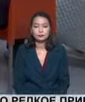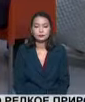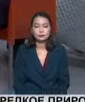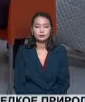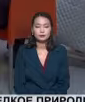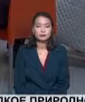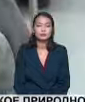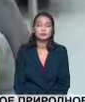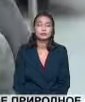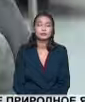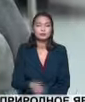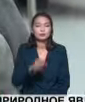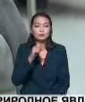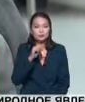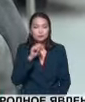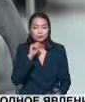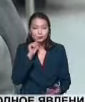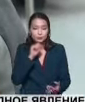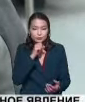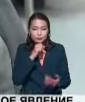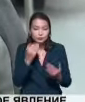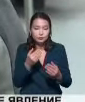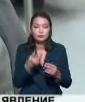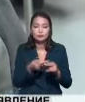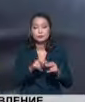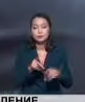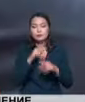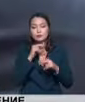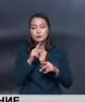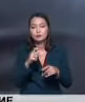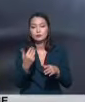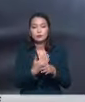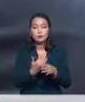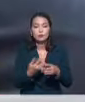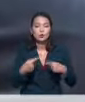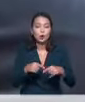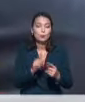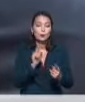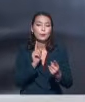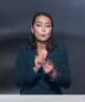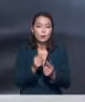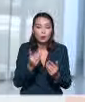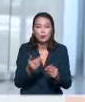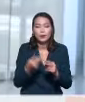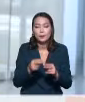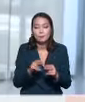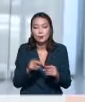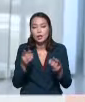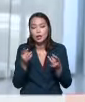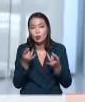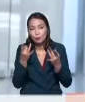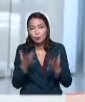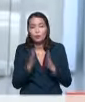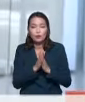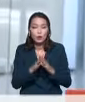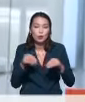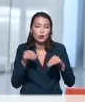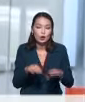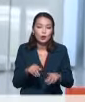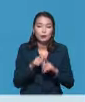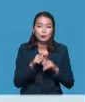76-летний пенсионер Жумахажи Касенов уже 10 лет обращается за помощью в общественную приемную. В этот раз он пришел с просьбой решить вопрос с